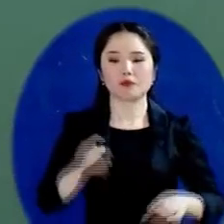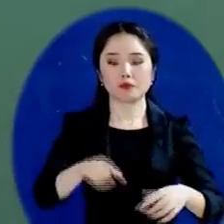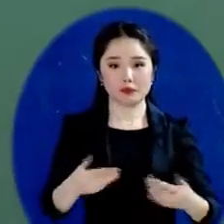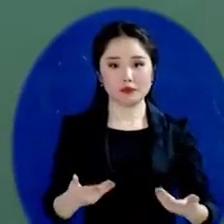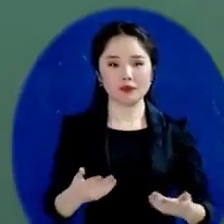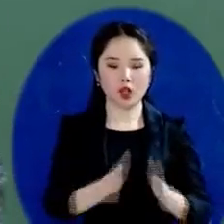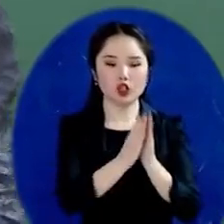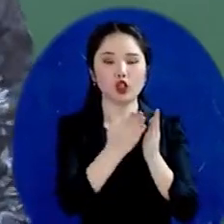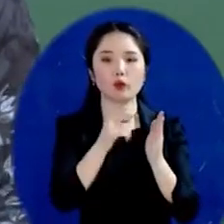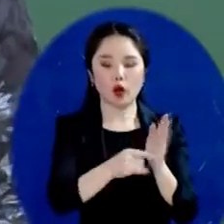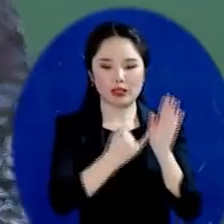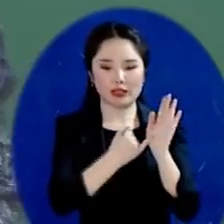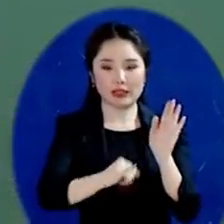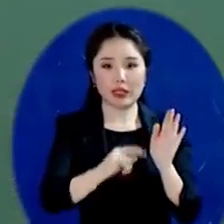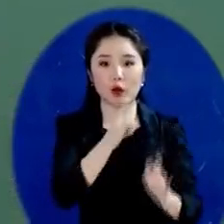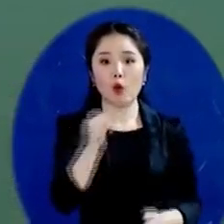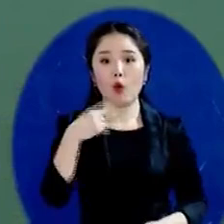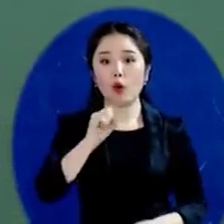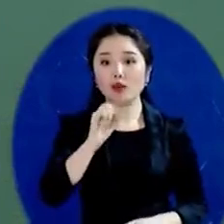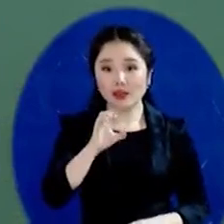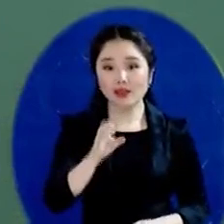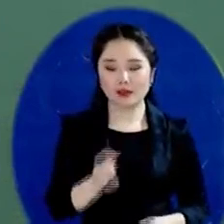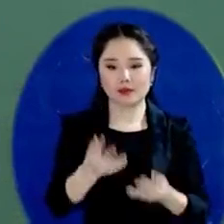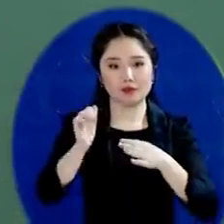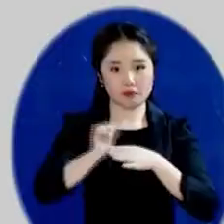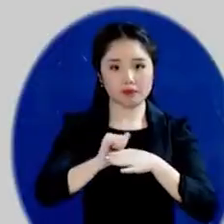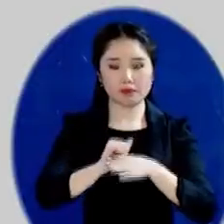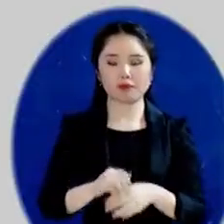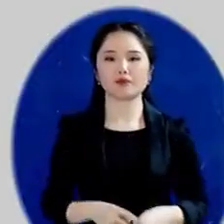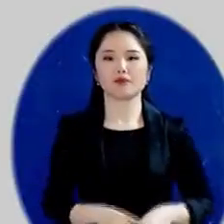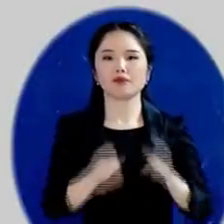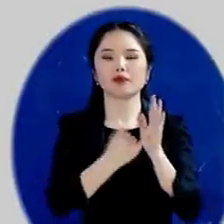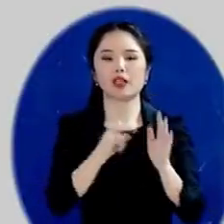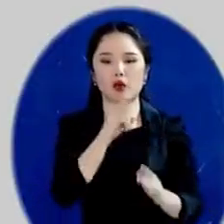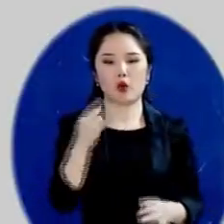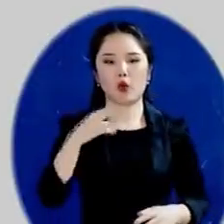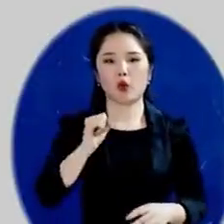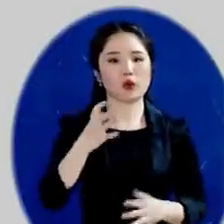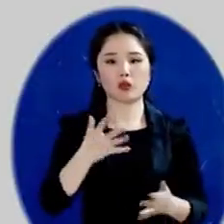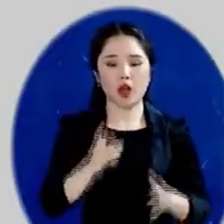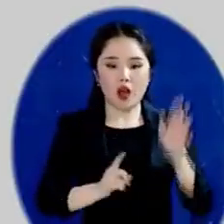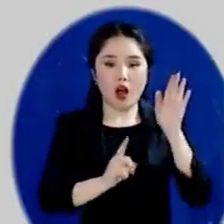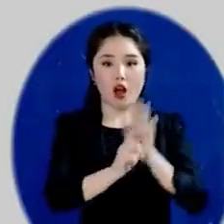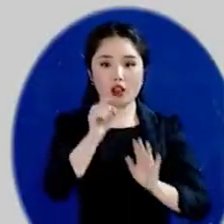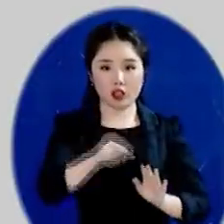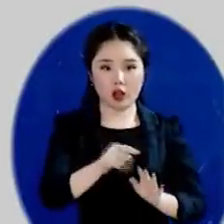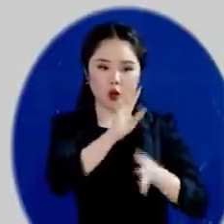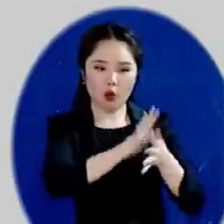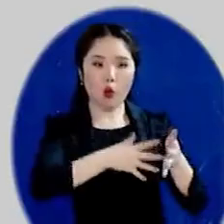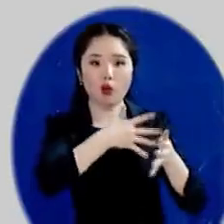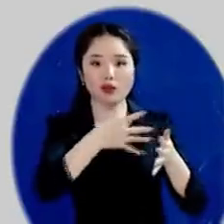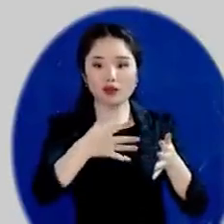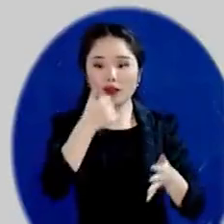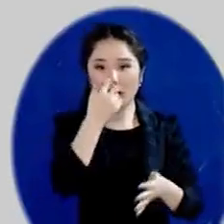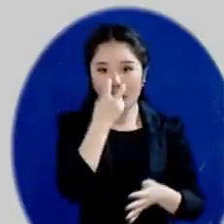Тэгвэл бүгдээрээ сурах хичгийнхээ 60 дугаар хуудсыг гаргацгаая. 60 дугаар хуудсны эхний